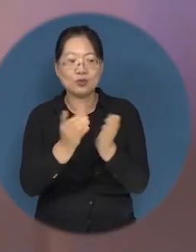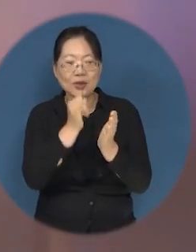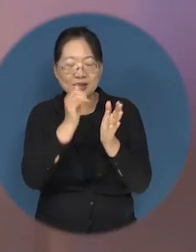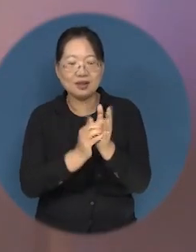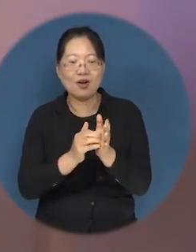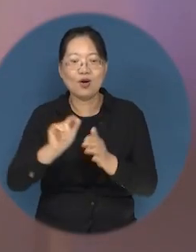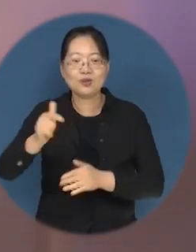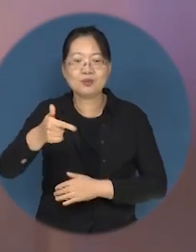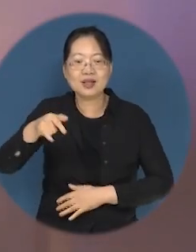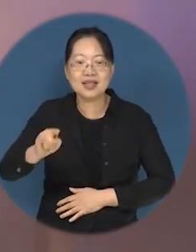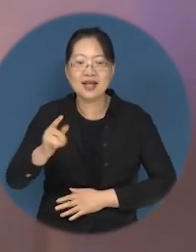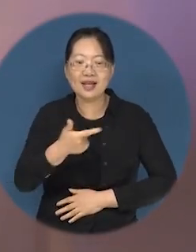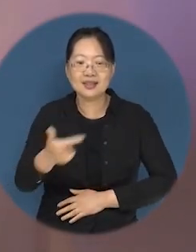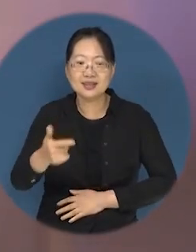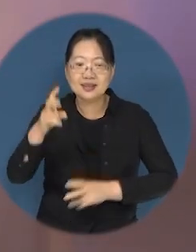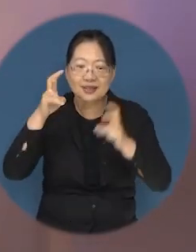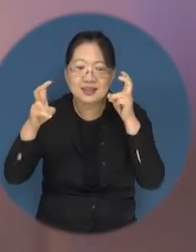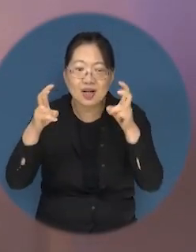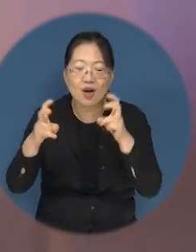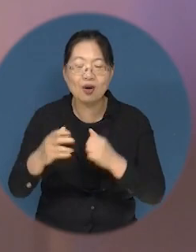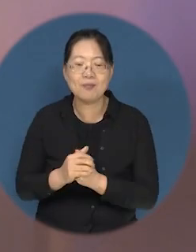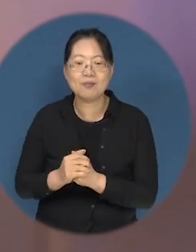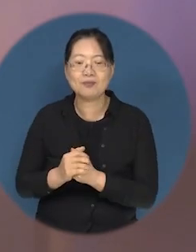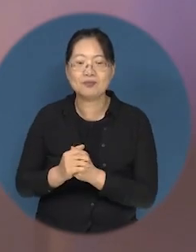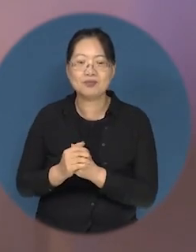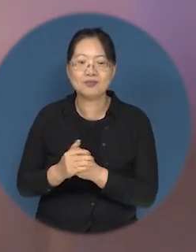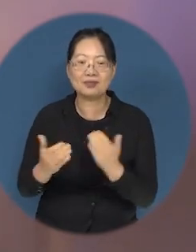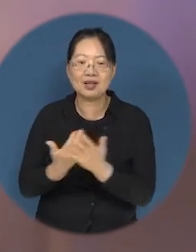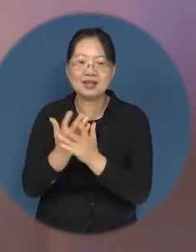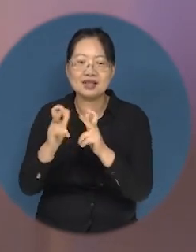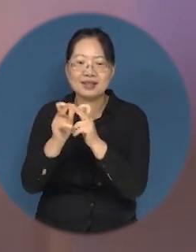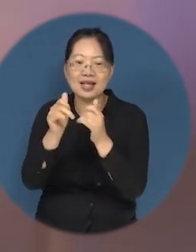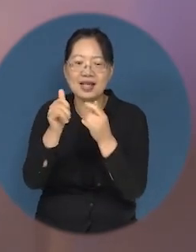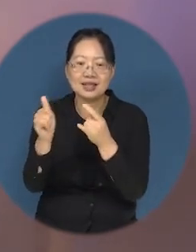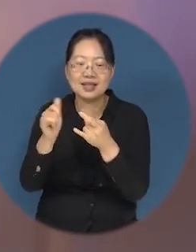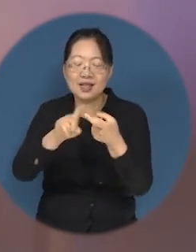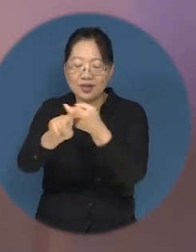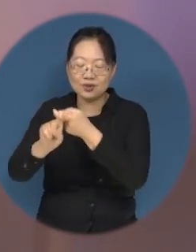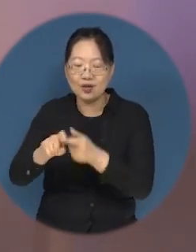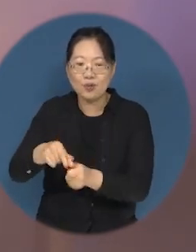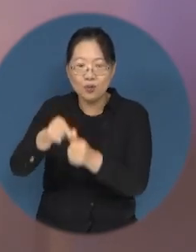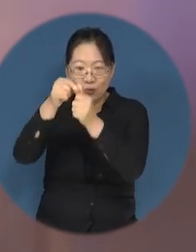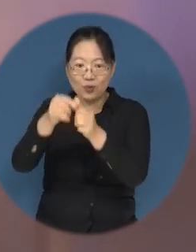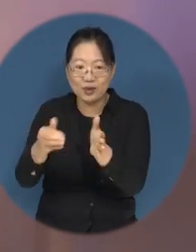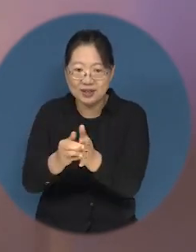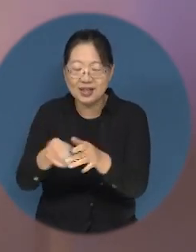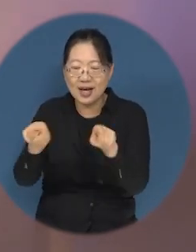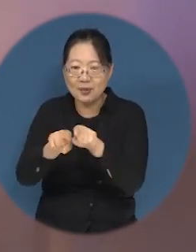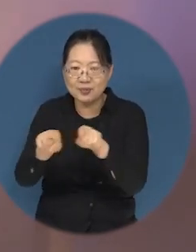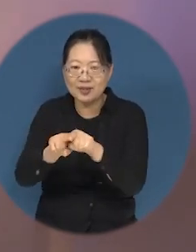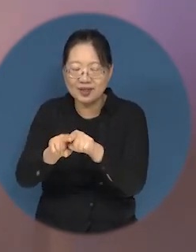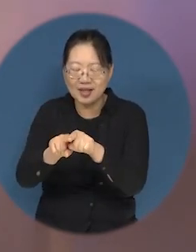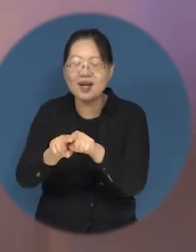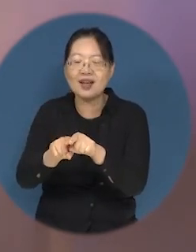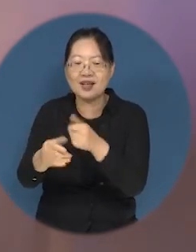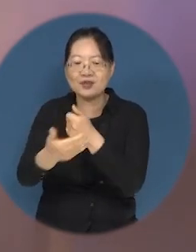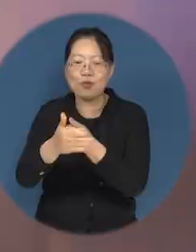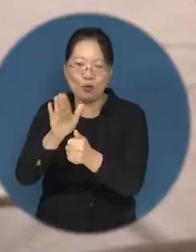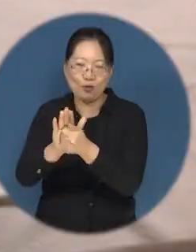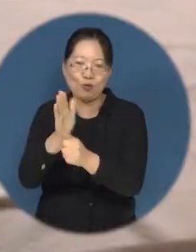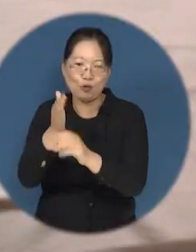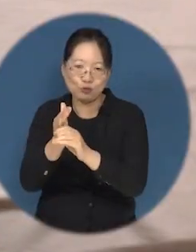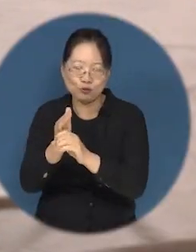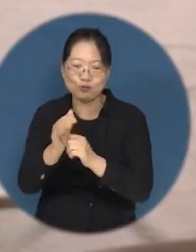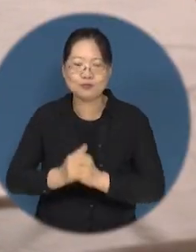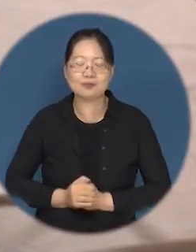보니까 600개의 대기업이 이쪽으로 이제 오더를 해서 네. 납품을 하고 서로 이제 윈윈을 하고 있는 거죠.